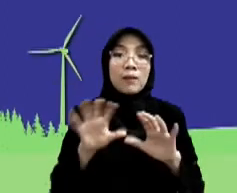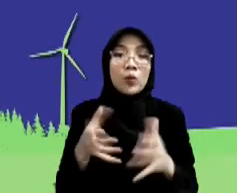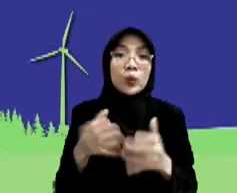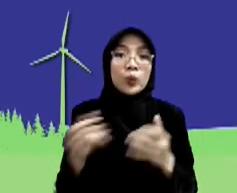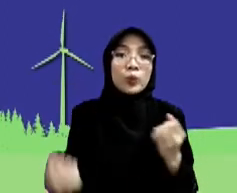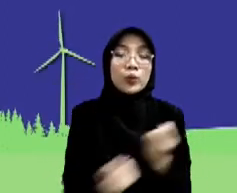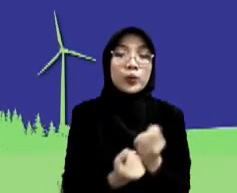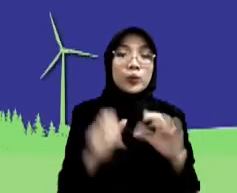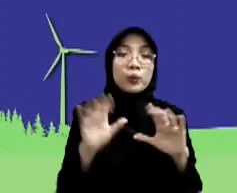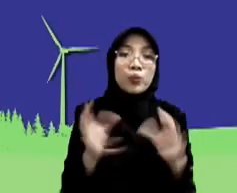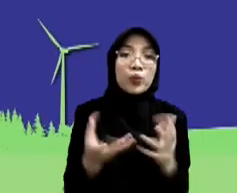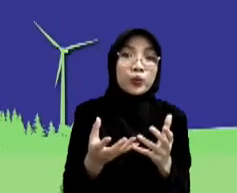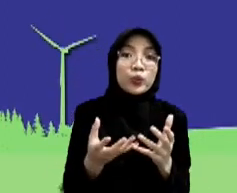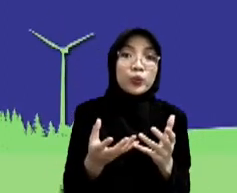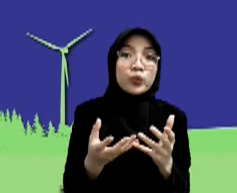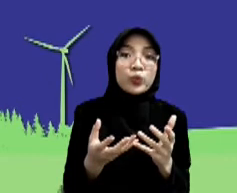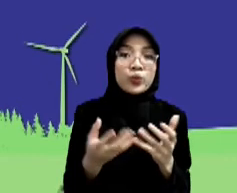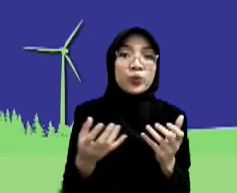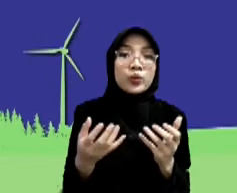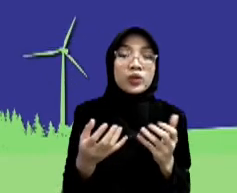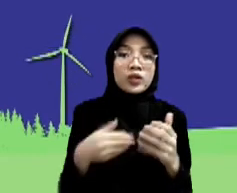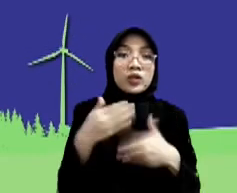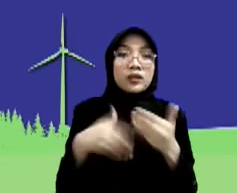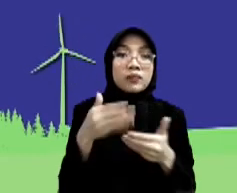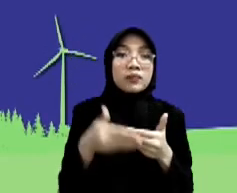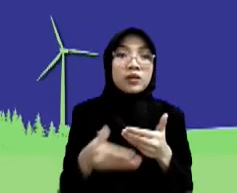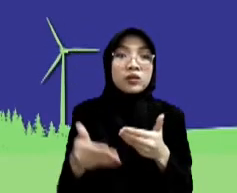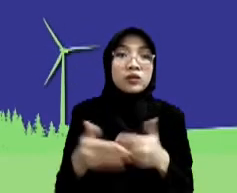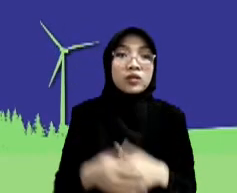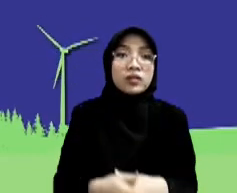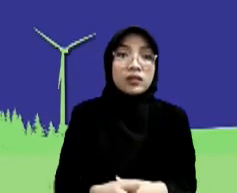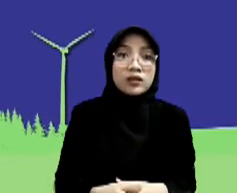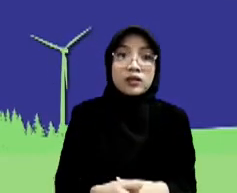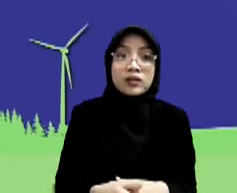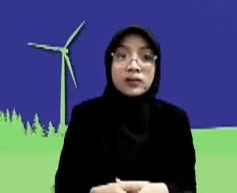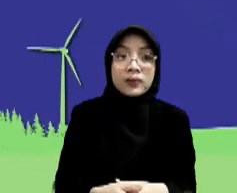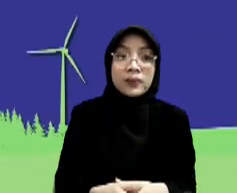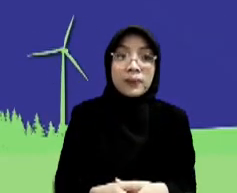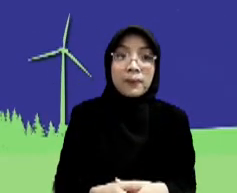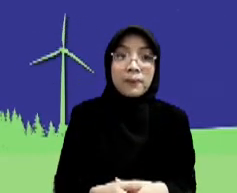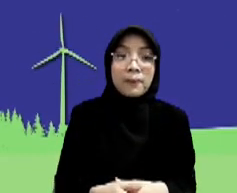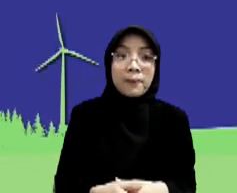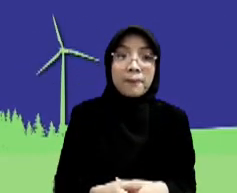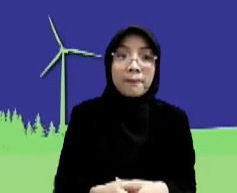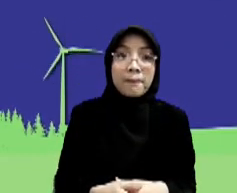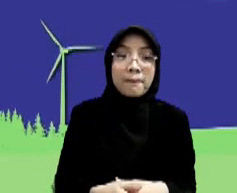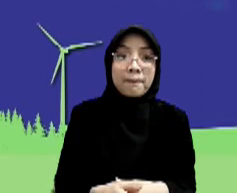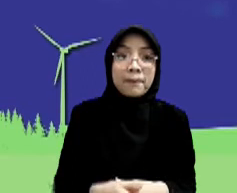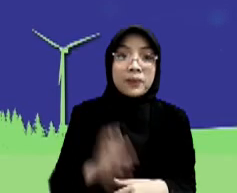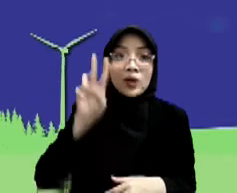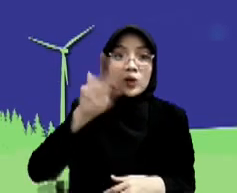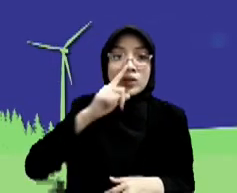produk-produk yang EE mendukung sustain sustain ya Eh harus cepat